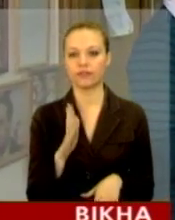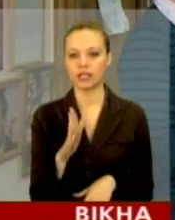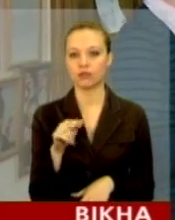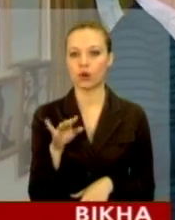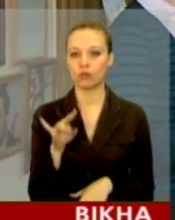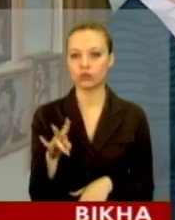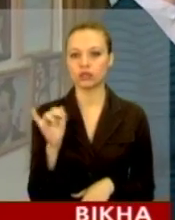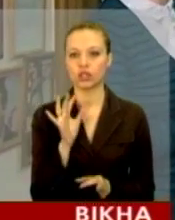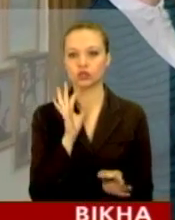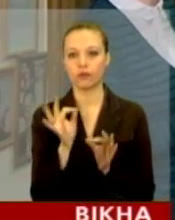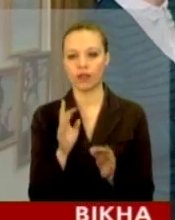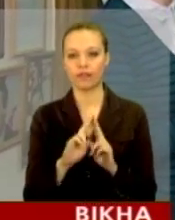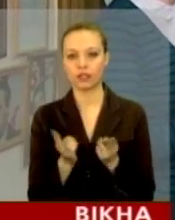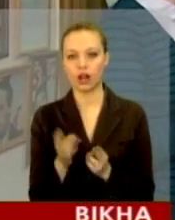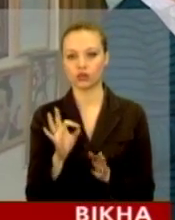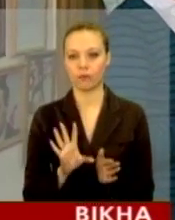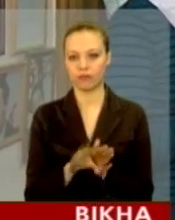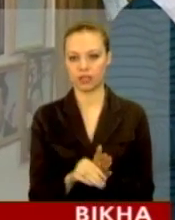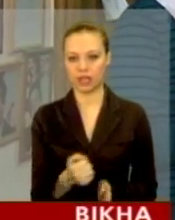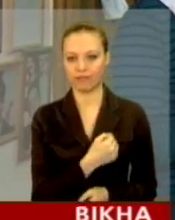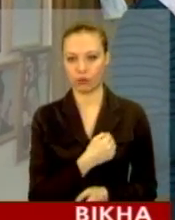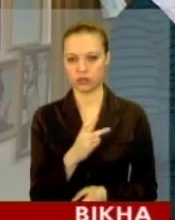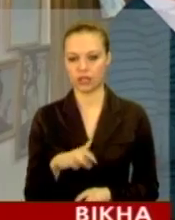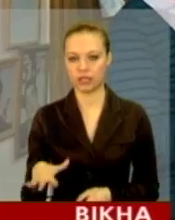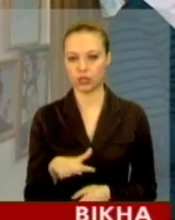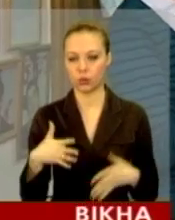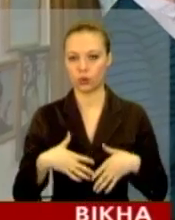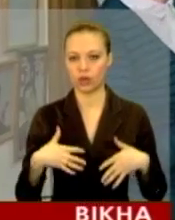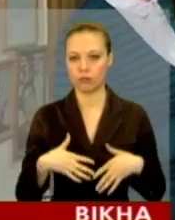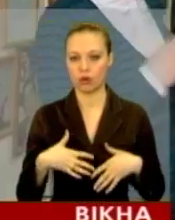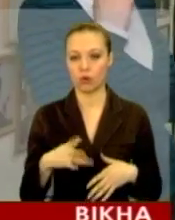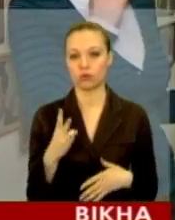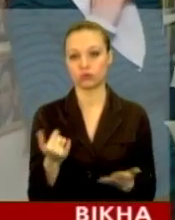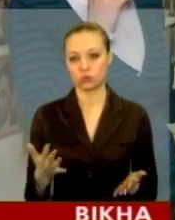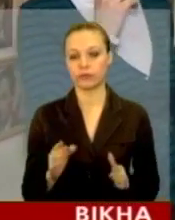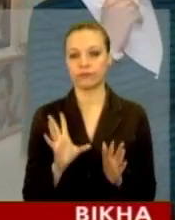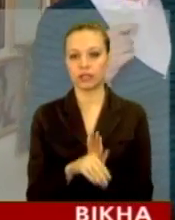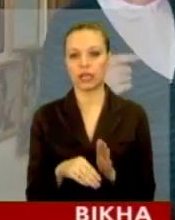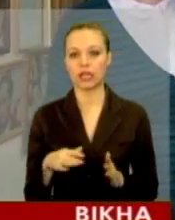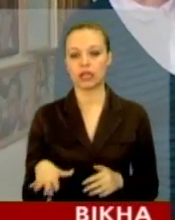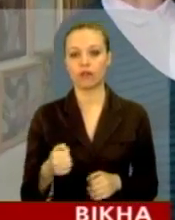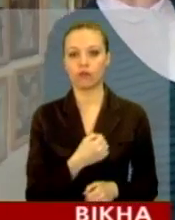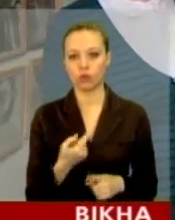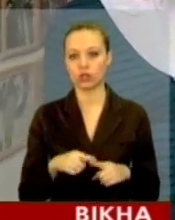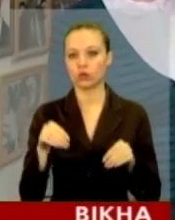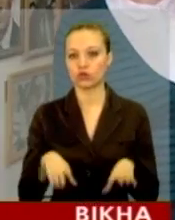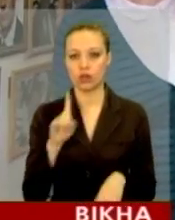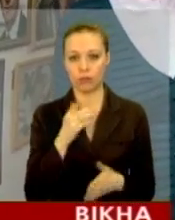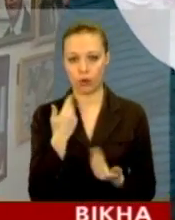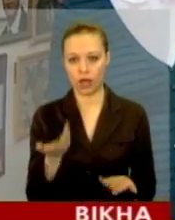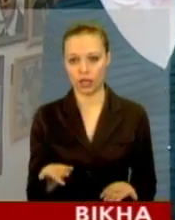Владимира Путіна і Совєту Федерації о введенні войск на територію Криму? Ну, введення войск на територію Криму – рішення. Поки його